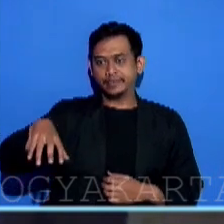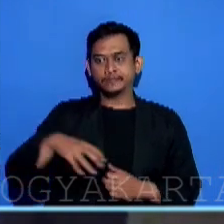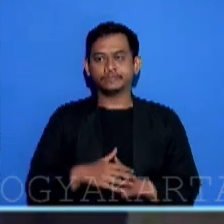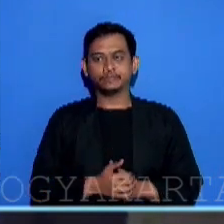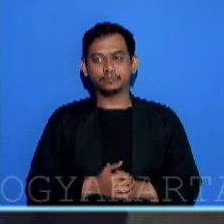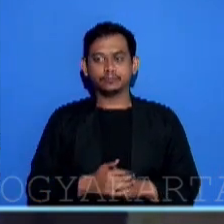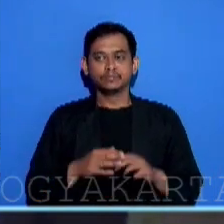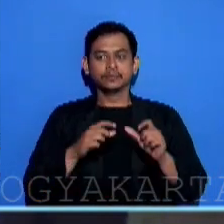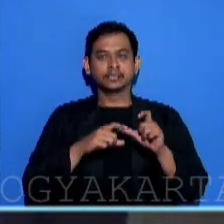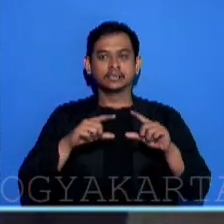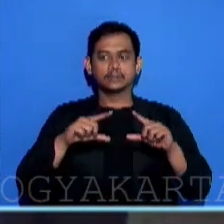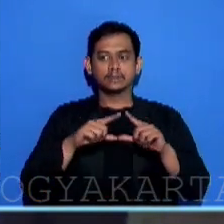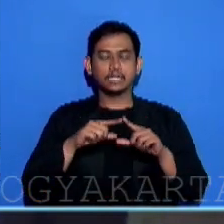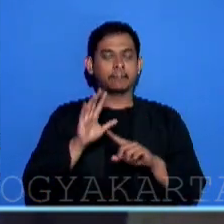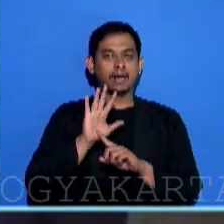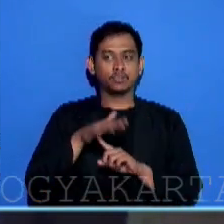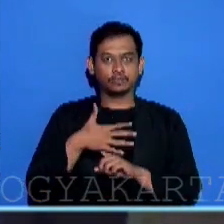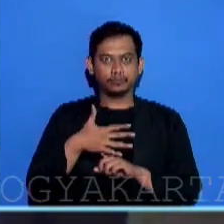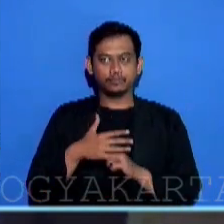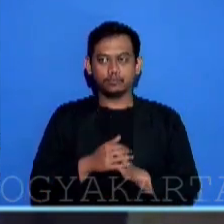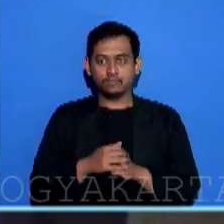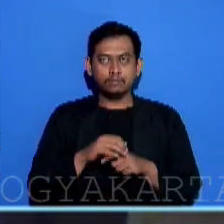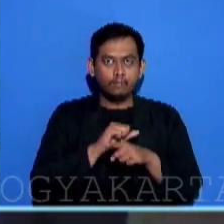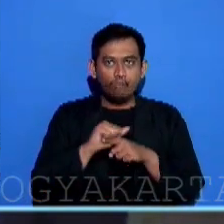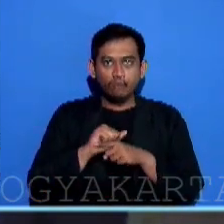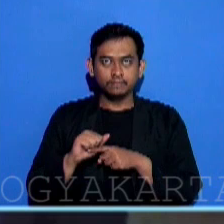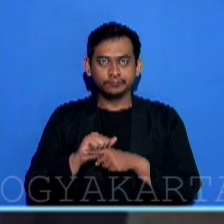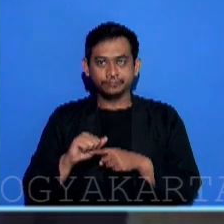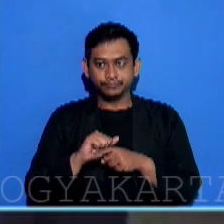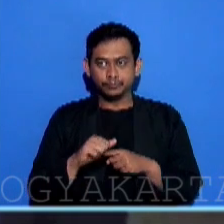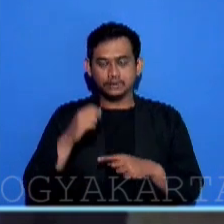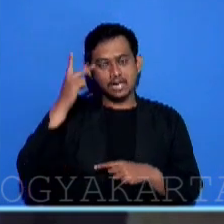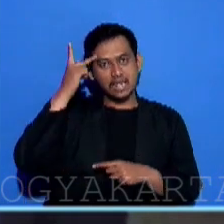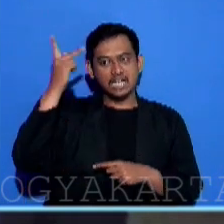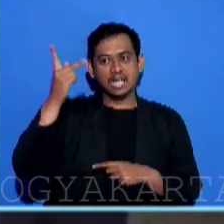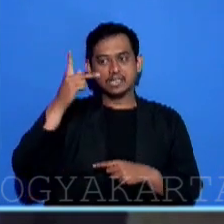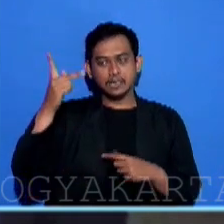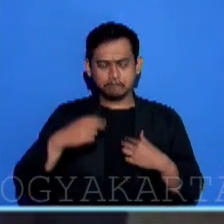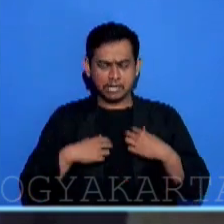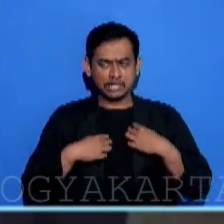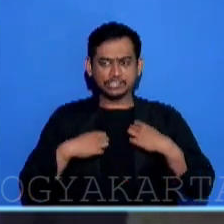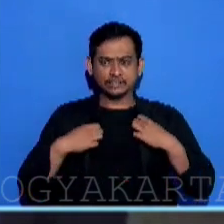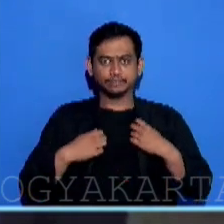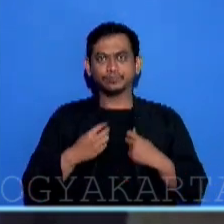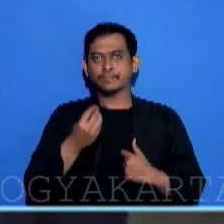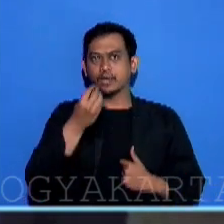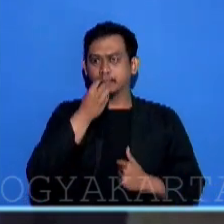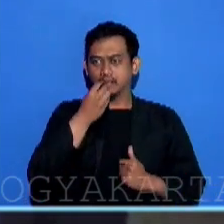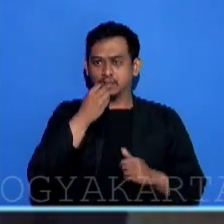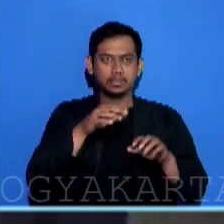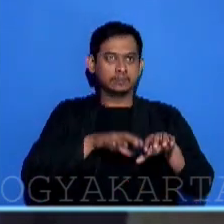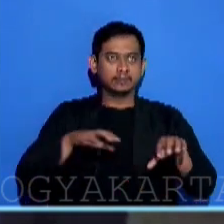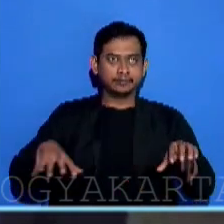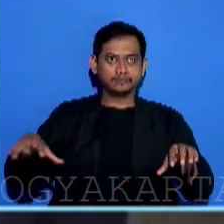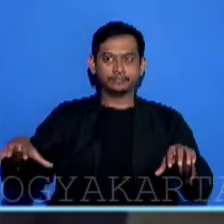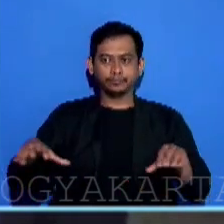Bantul. Beragam produk hasil pelatihan berupa craft, kuliner, dan fashion ditampilkan oleh para wirausaha perempuan